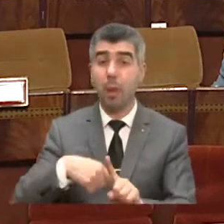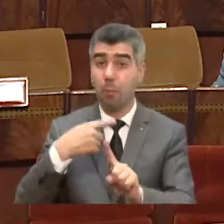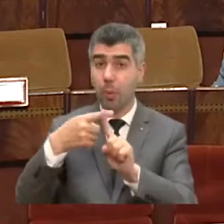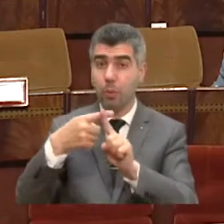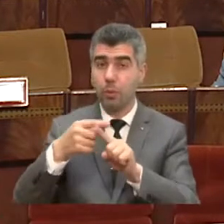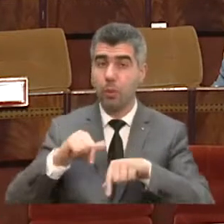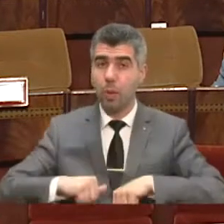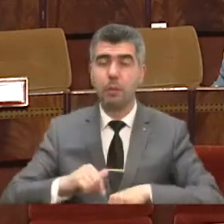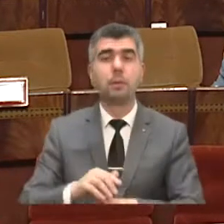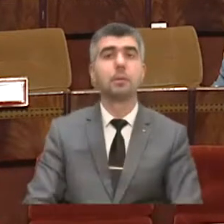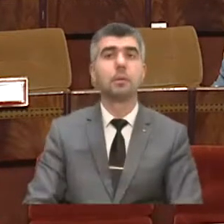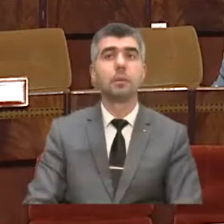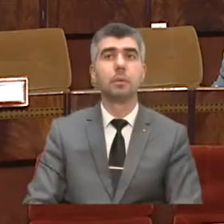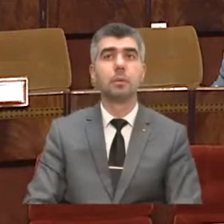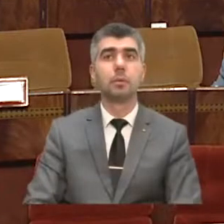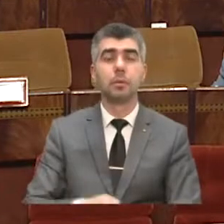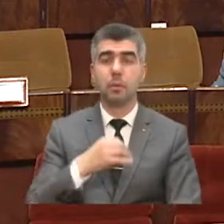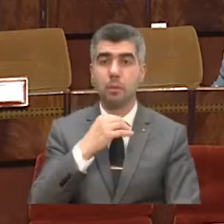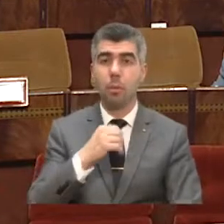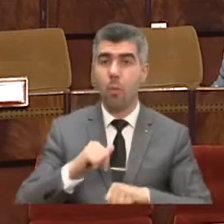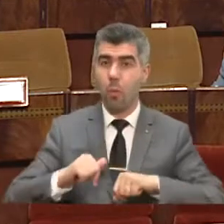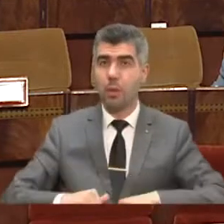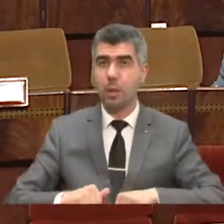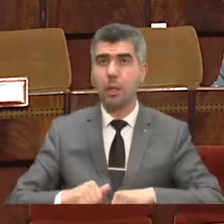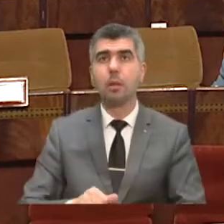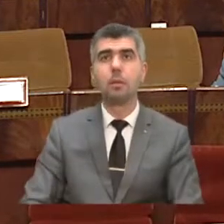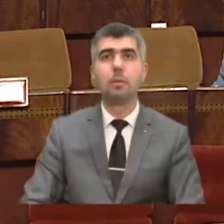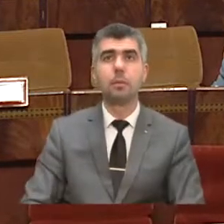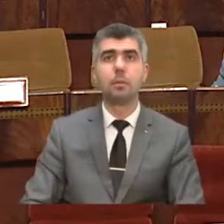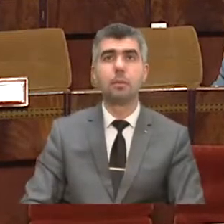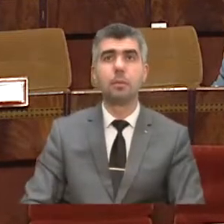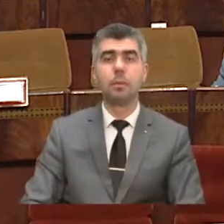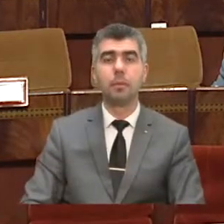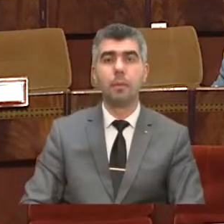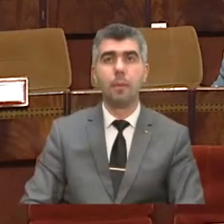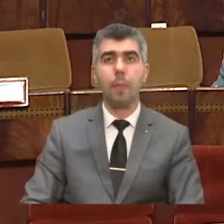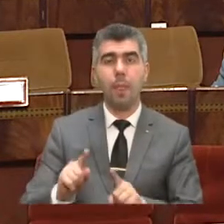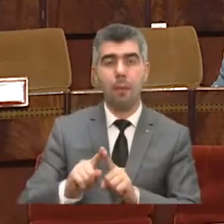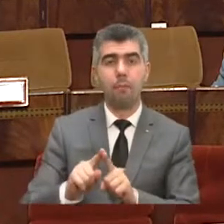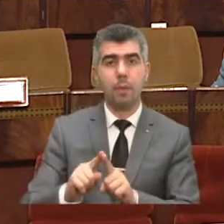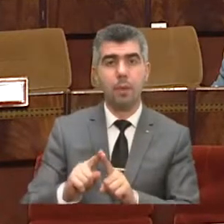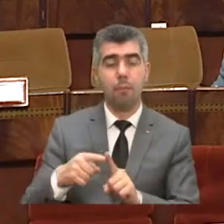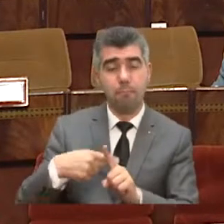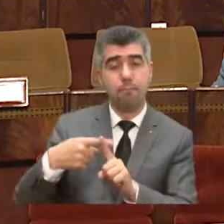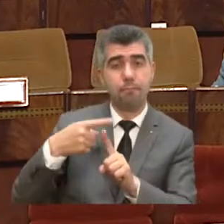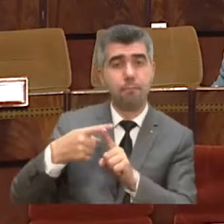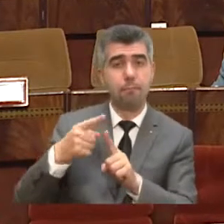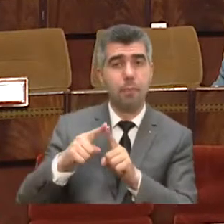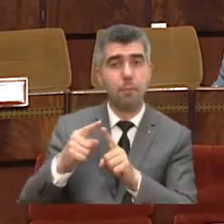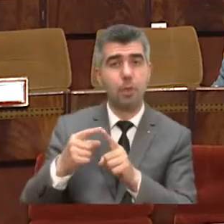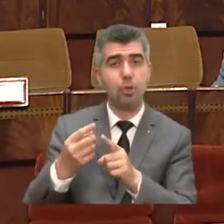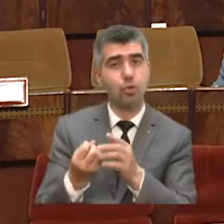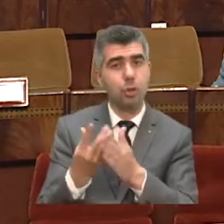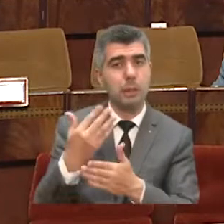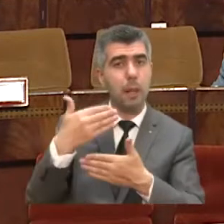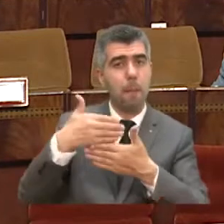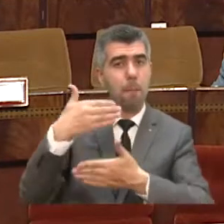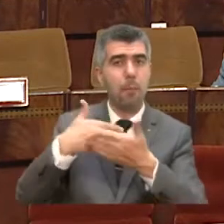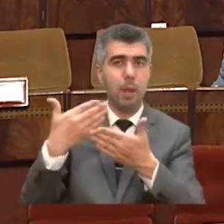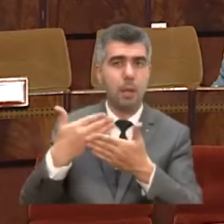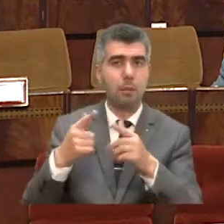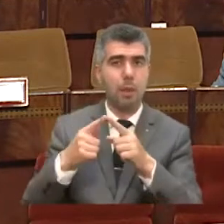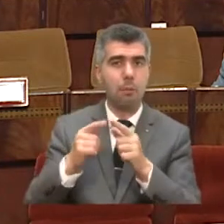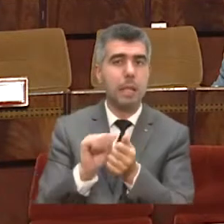الوزير، نطلب من الوزاره ديالكم يعني ما تزيد تبني في القاعات الرياضيه اللي في